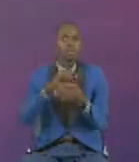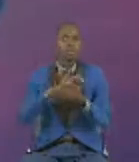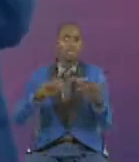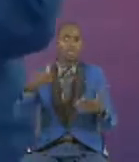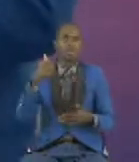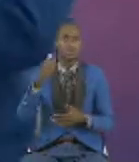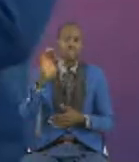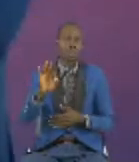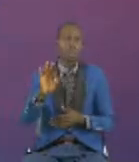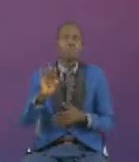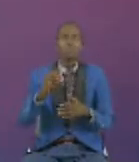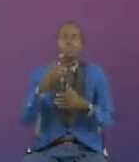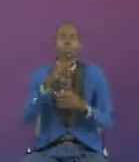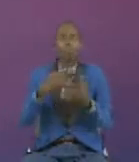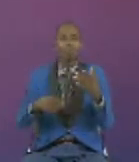Verset 19. Mais